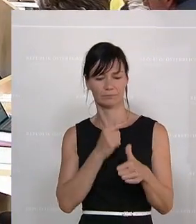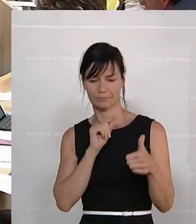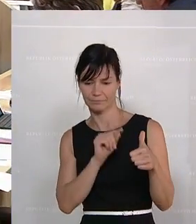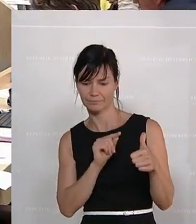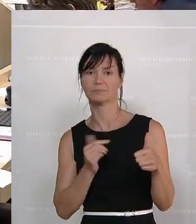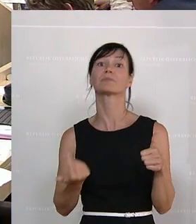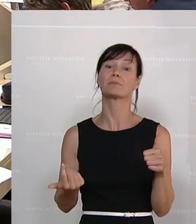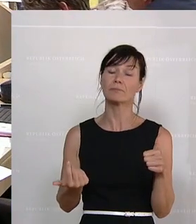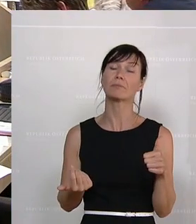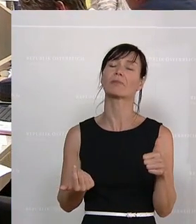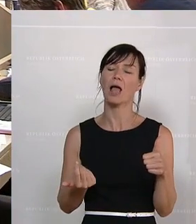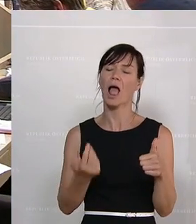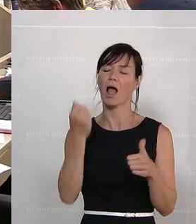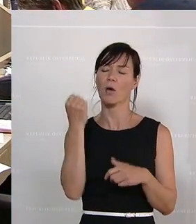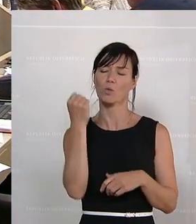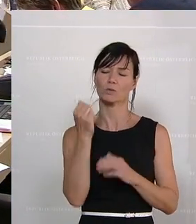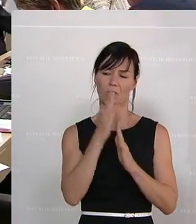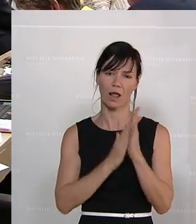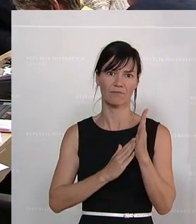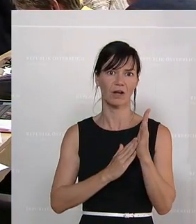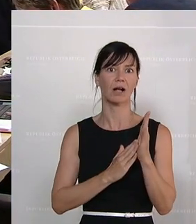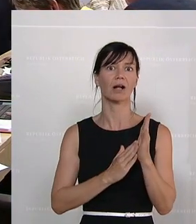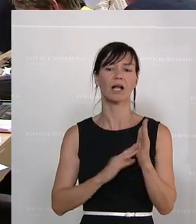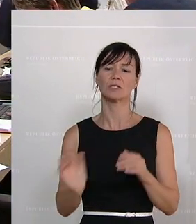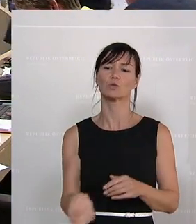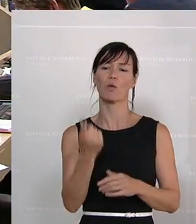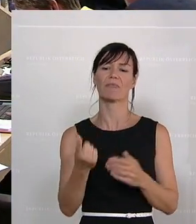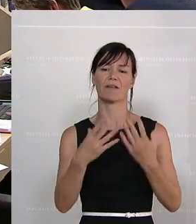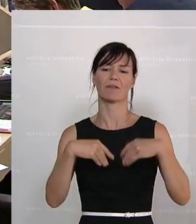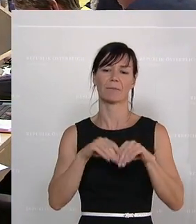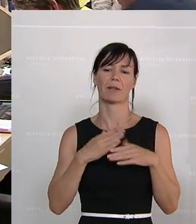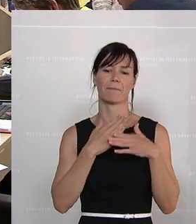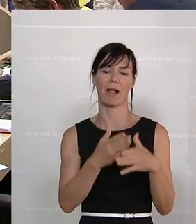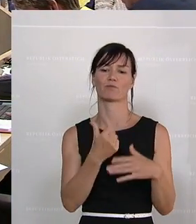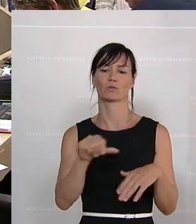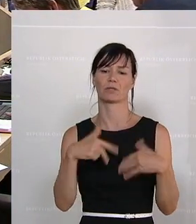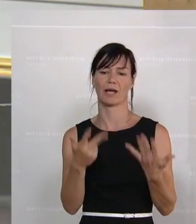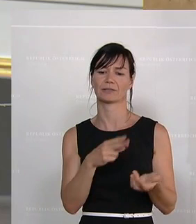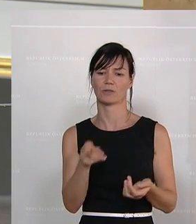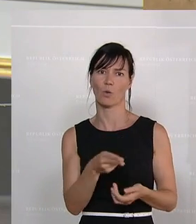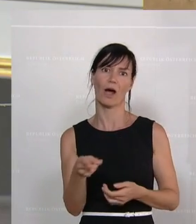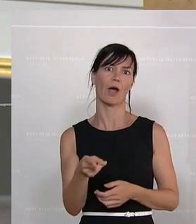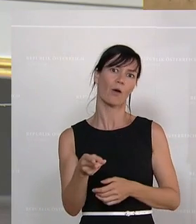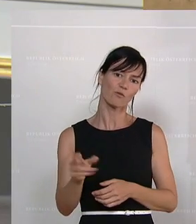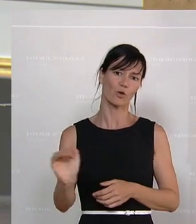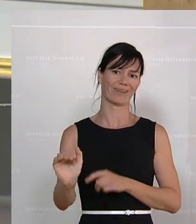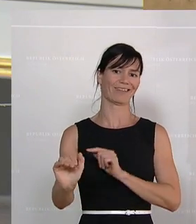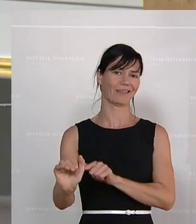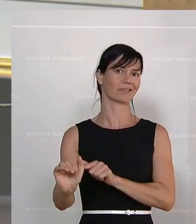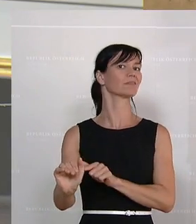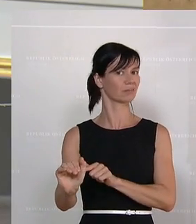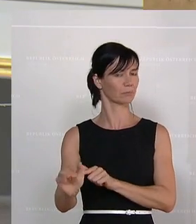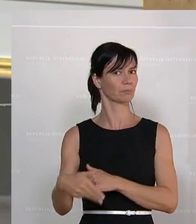bereits anfang august eine einmalige sonne familien bei jener höhe von 180 euro pro kind ausbezahlen